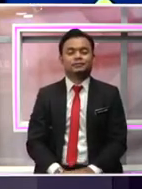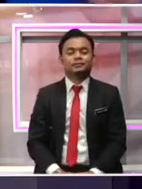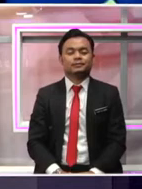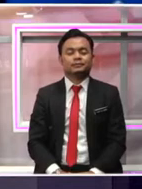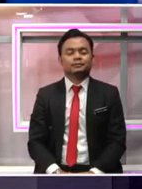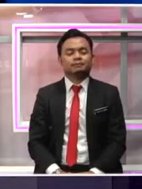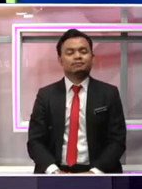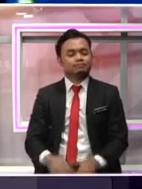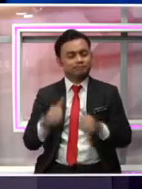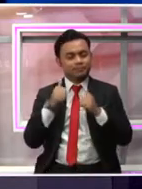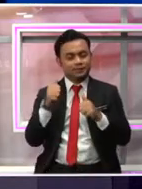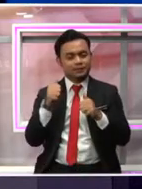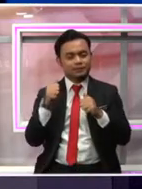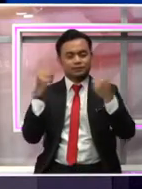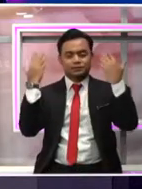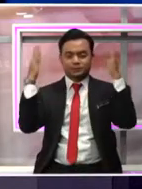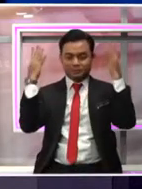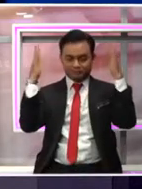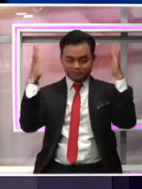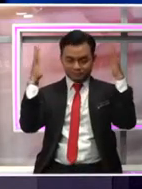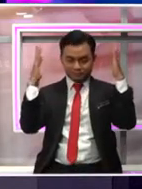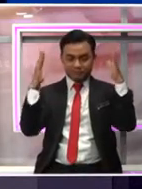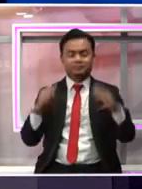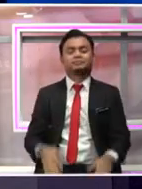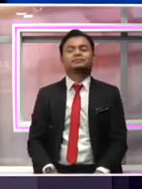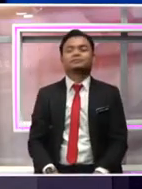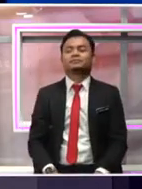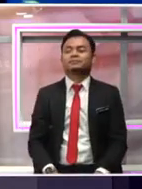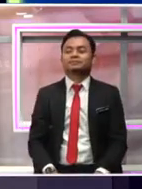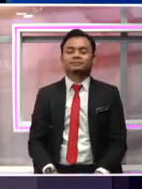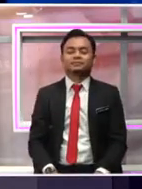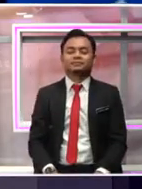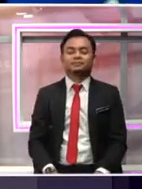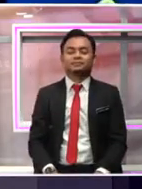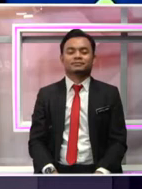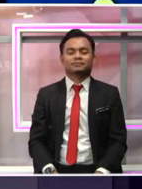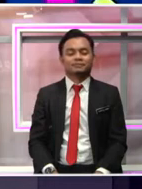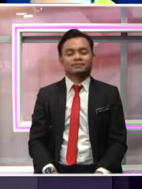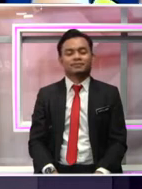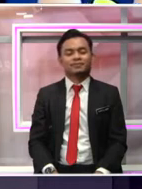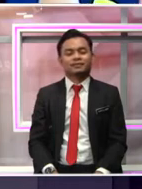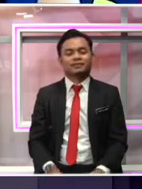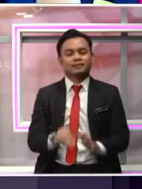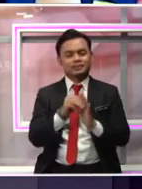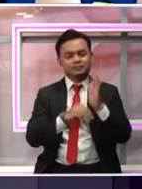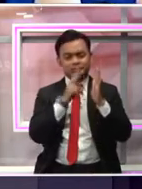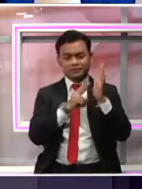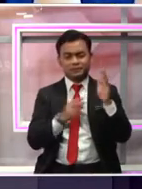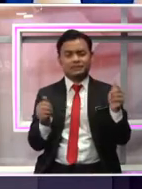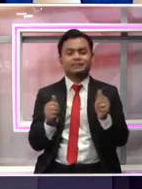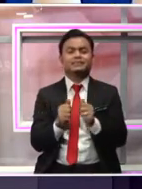bagus gitu bukan untuk Nisa Nisa dan anak murid di rumah juga membaca dengan intonasi yang